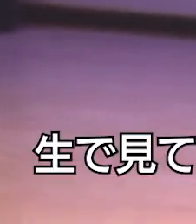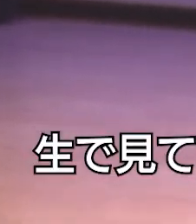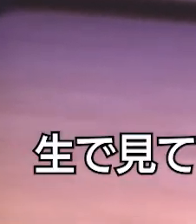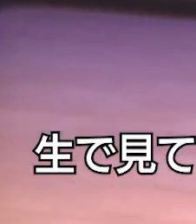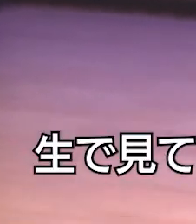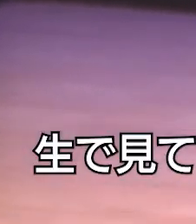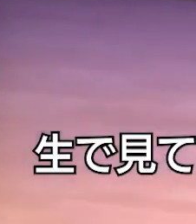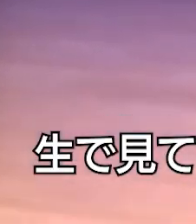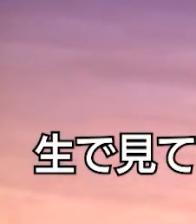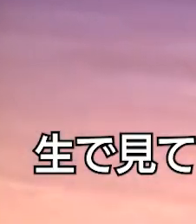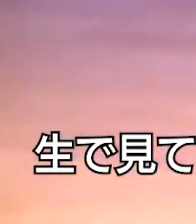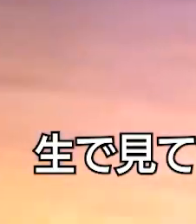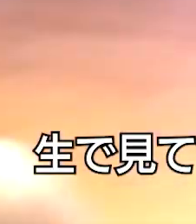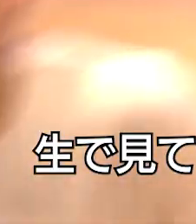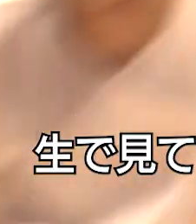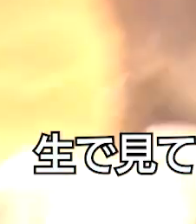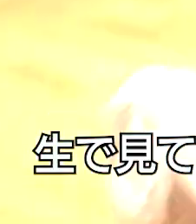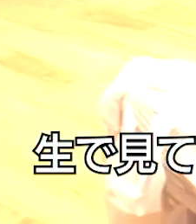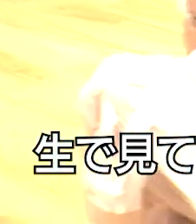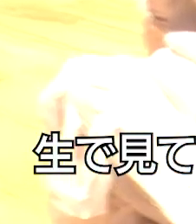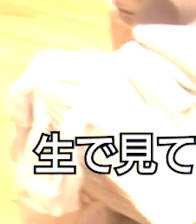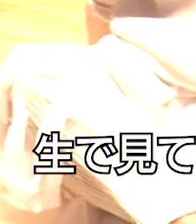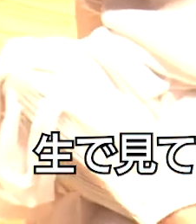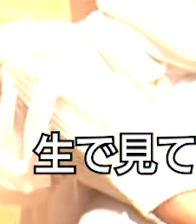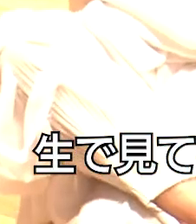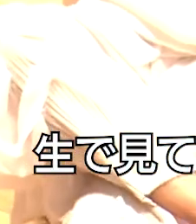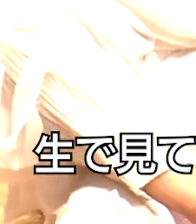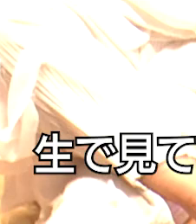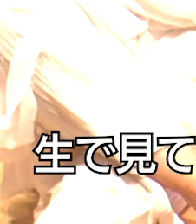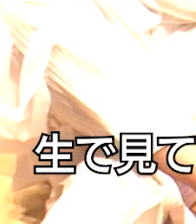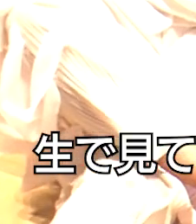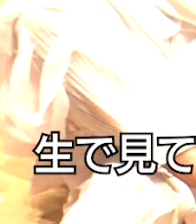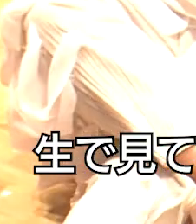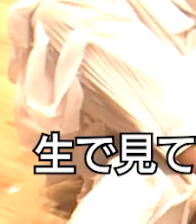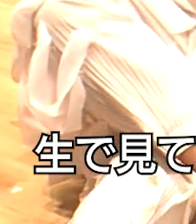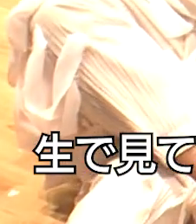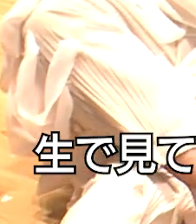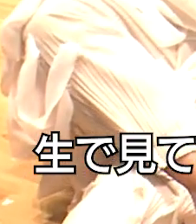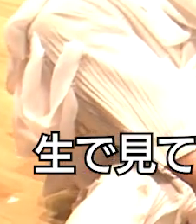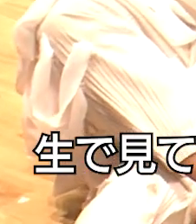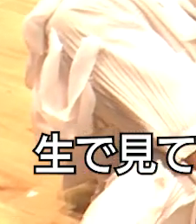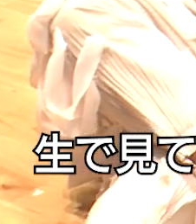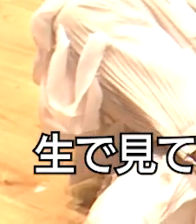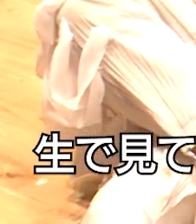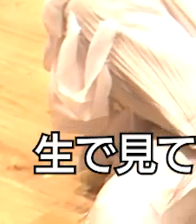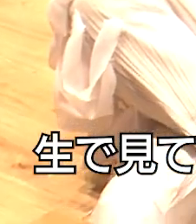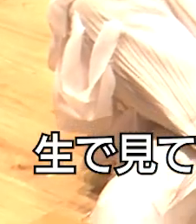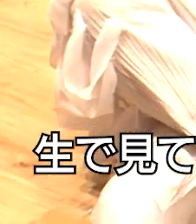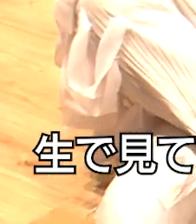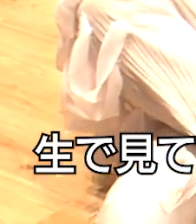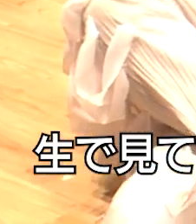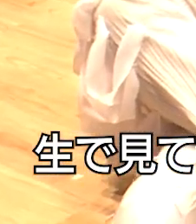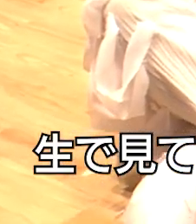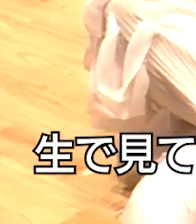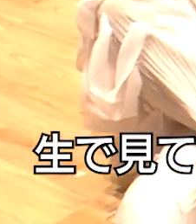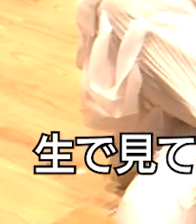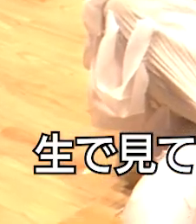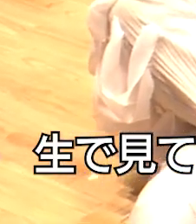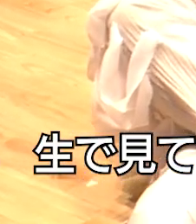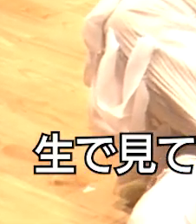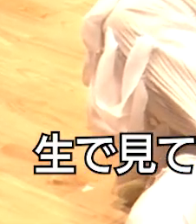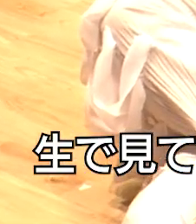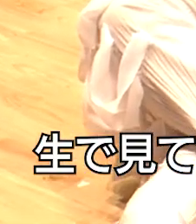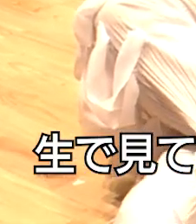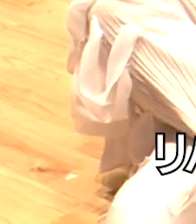本当にあの生で見ててもそうですけど画面越しに見ててもちんとクルーん